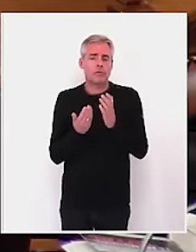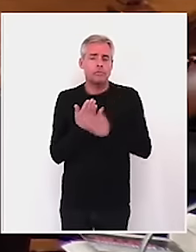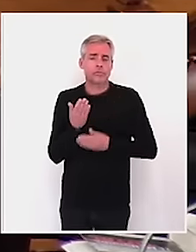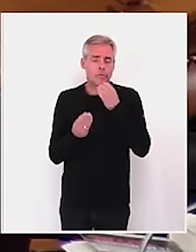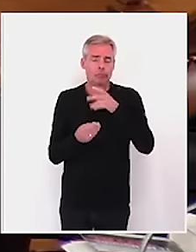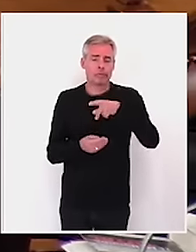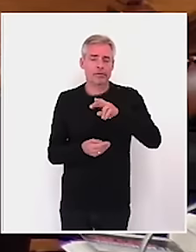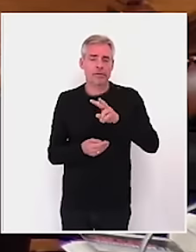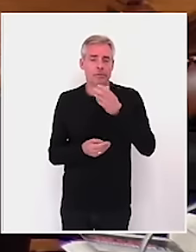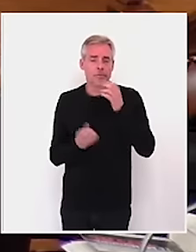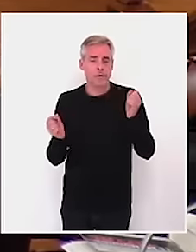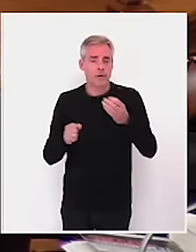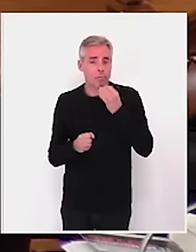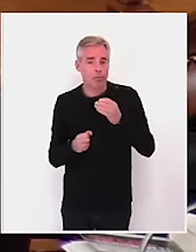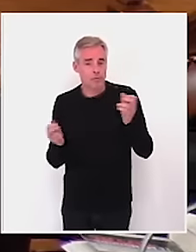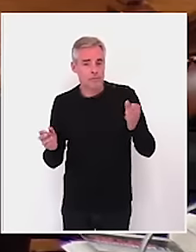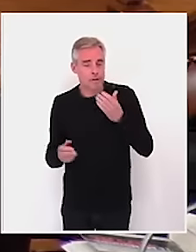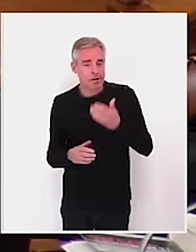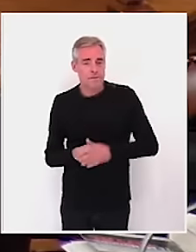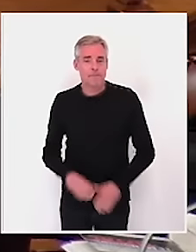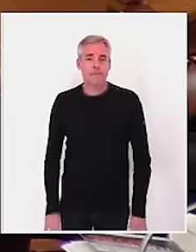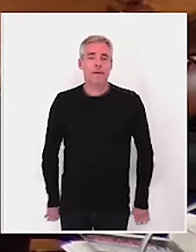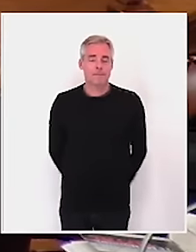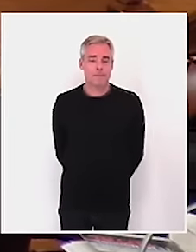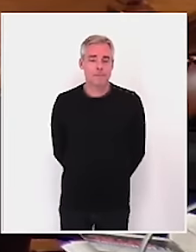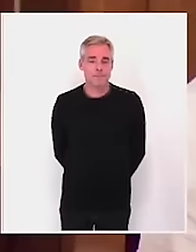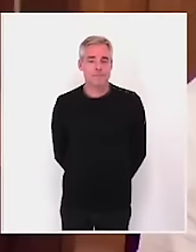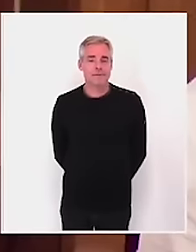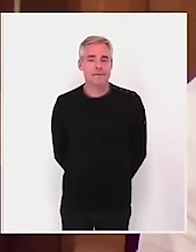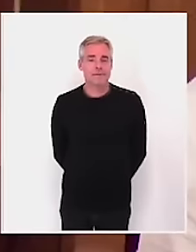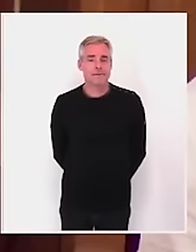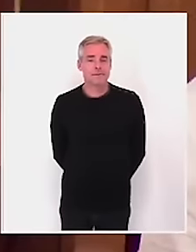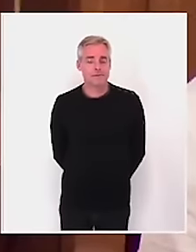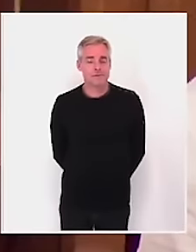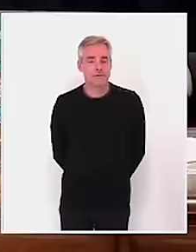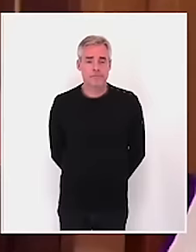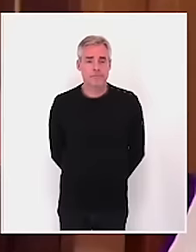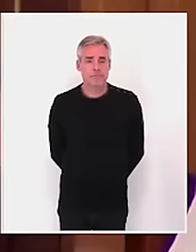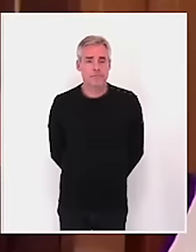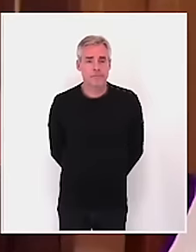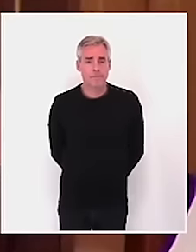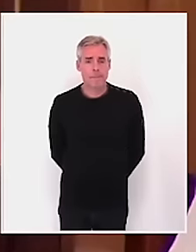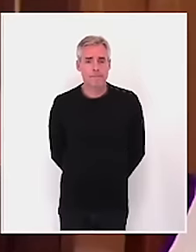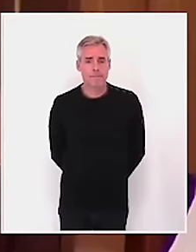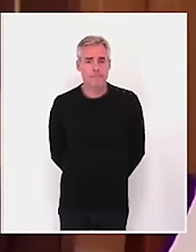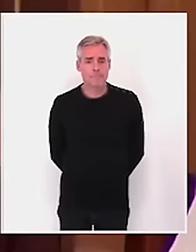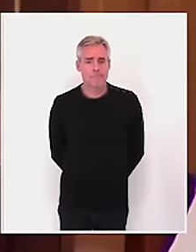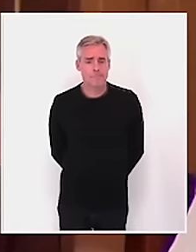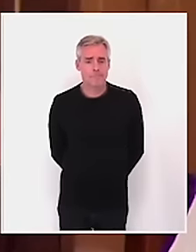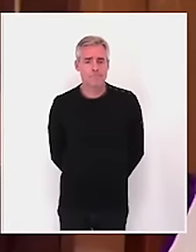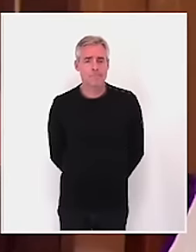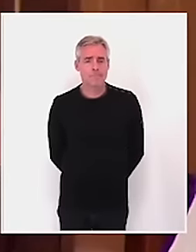PV. Ça vous va comme ça ? Oui, c'est très bien. Merci. Merci, monsieur Poutou. Poutou, vous souhaitez intervenir ou vous